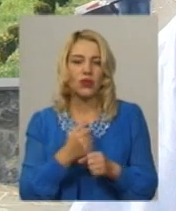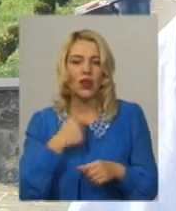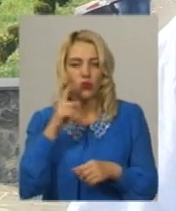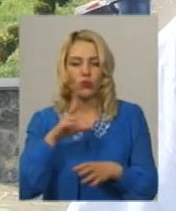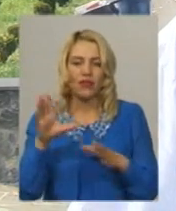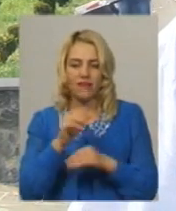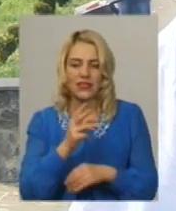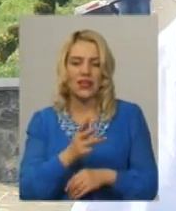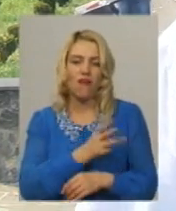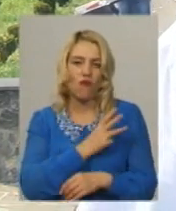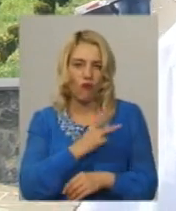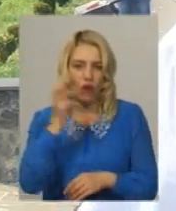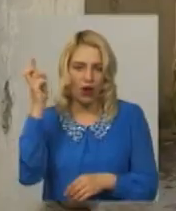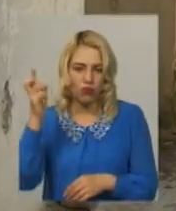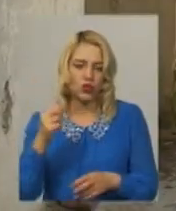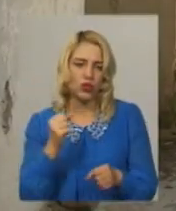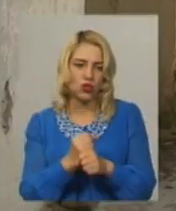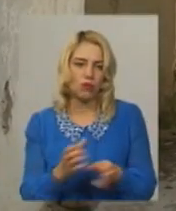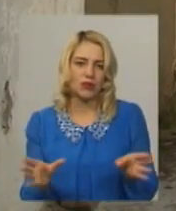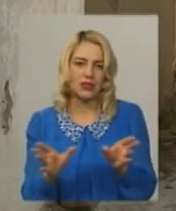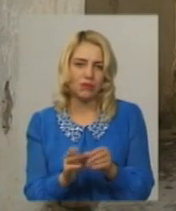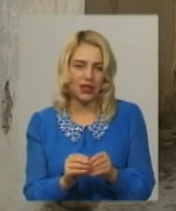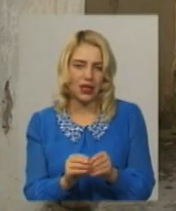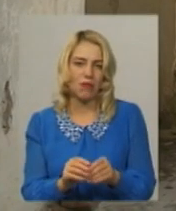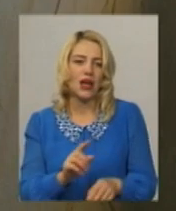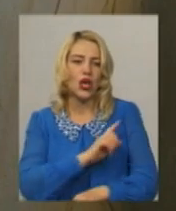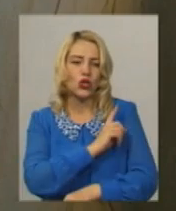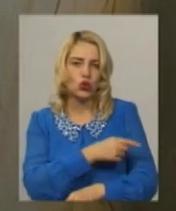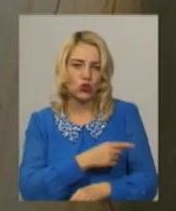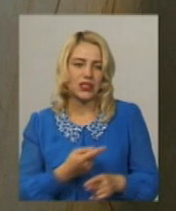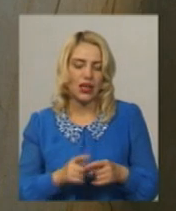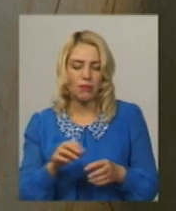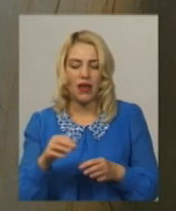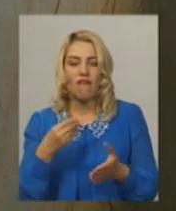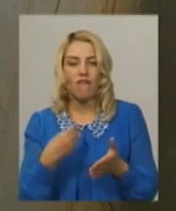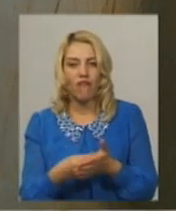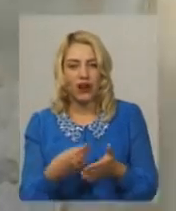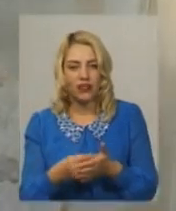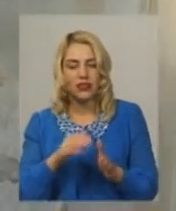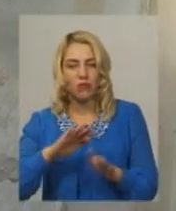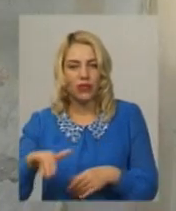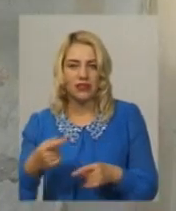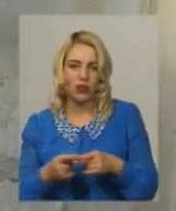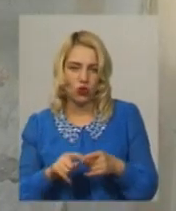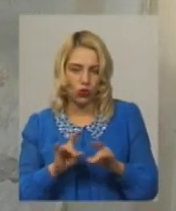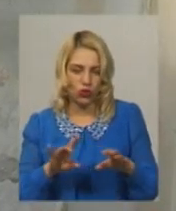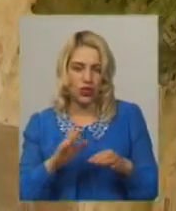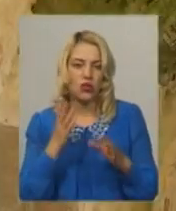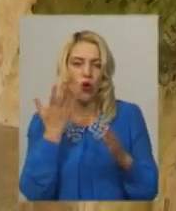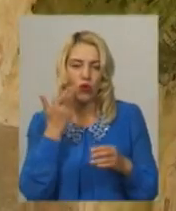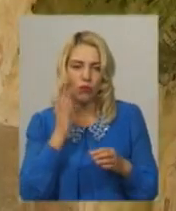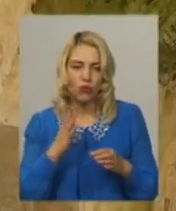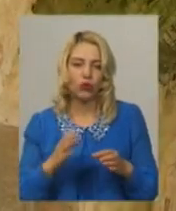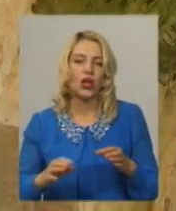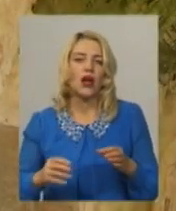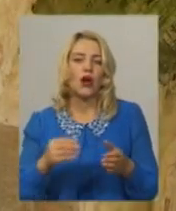і ми його зробимо спільними зусиллями. Вартість робіт буде відома після того, як складуть проектно-кошторисну документацію, на яку також потрібні кошти.